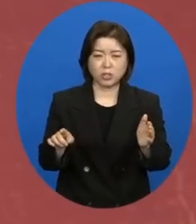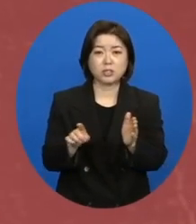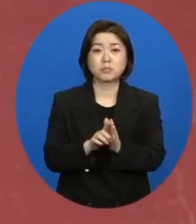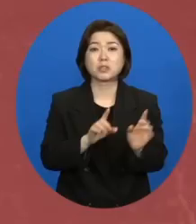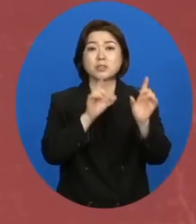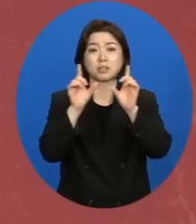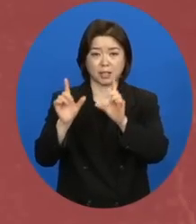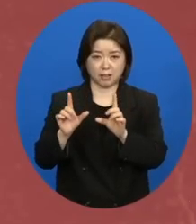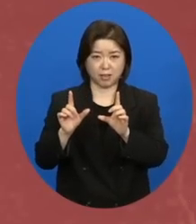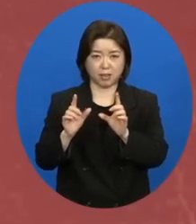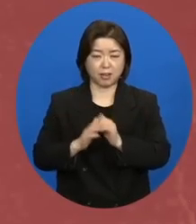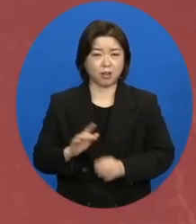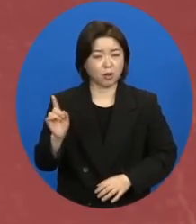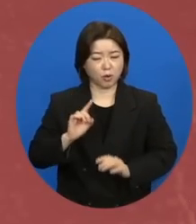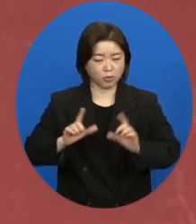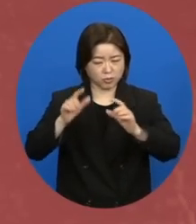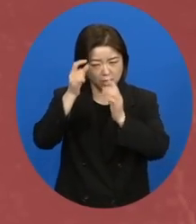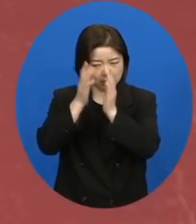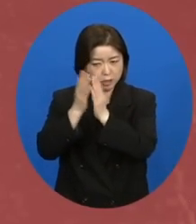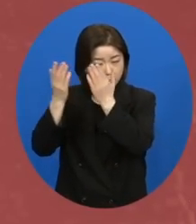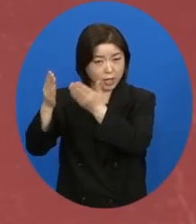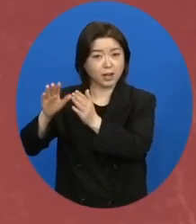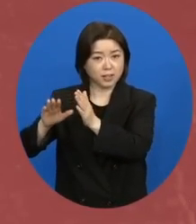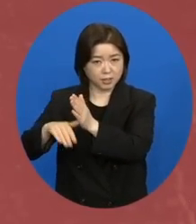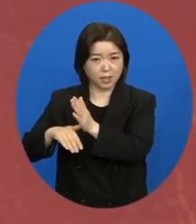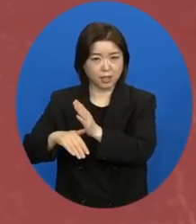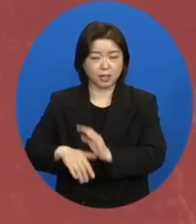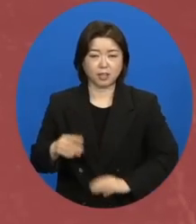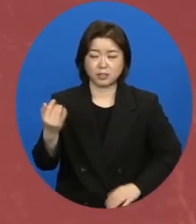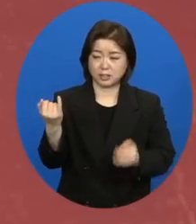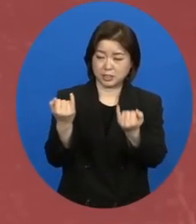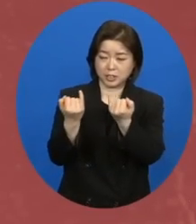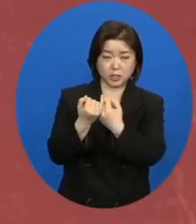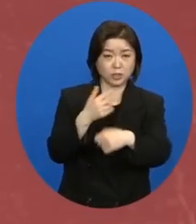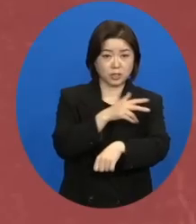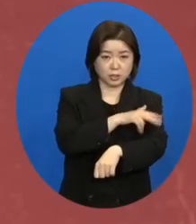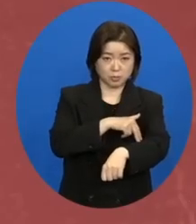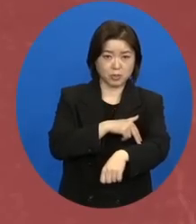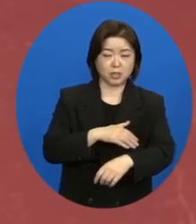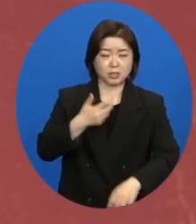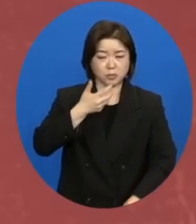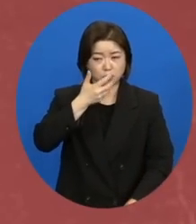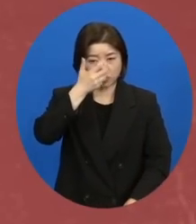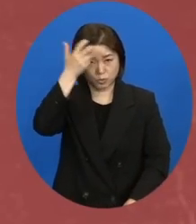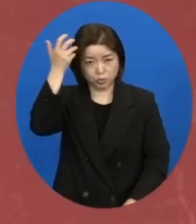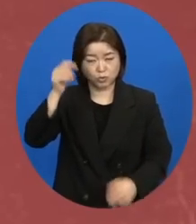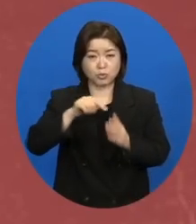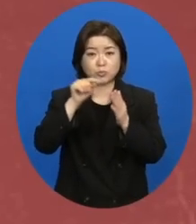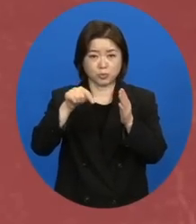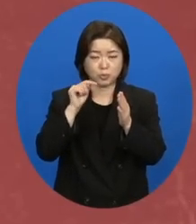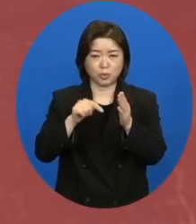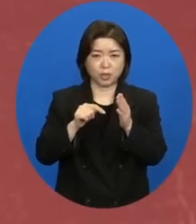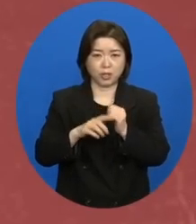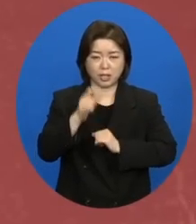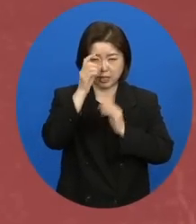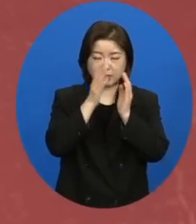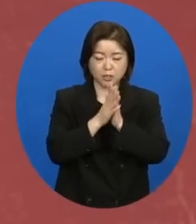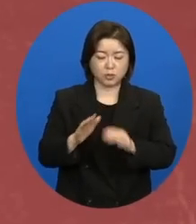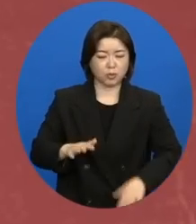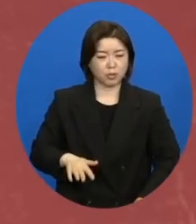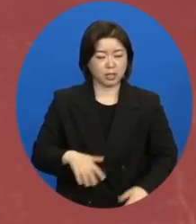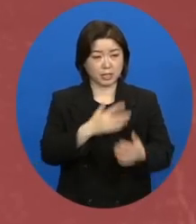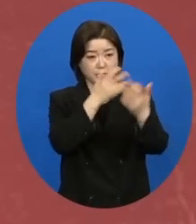하는데 어느 날 기도하는데 그 여자 집사님이 꿈에 아니 기도하는데 산